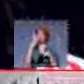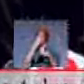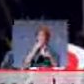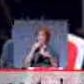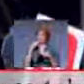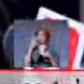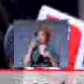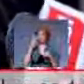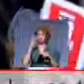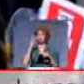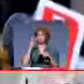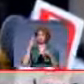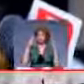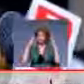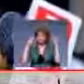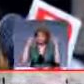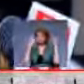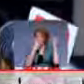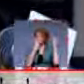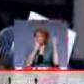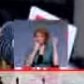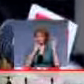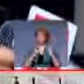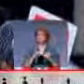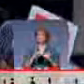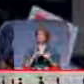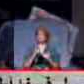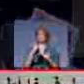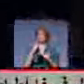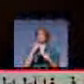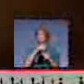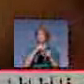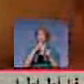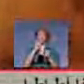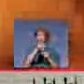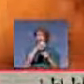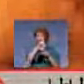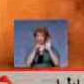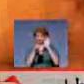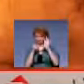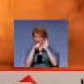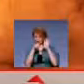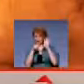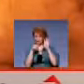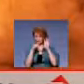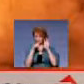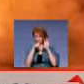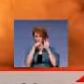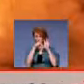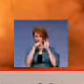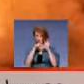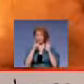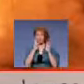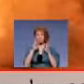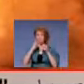دبدوب. الدبدوب ده يعني في نفس اليوم حصلت الحريقه دي تاني، برضه فضل فوق الانتريه اللي ولعت اول مره، تاني مره في نفس اليوم